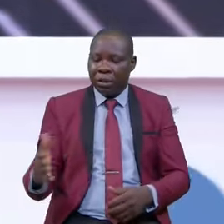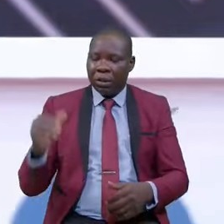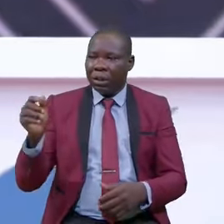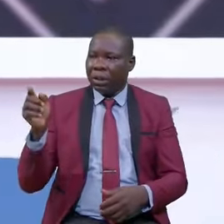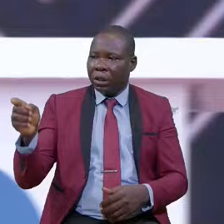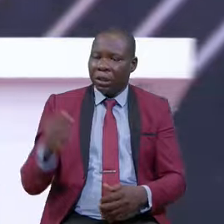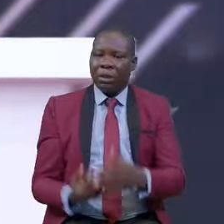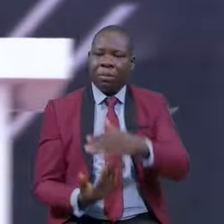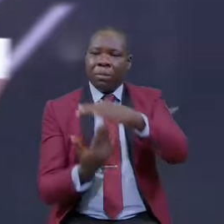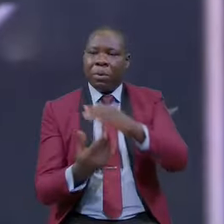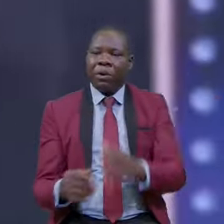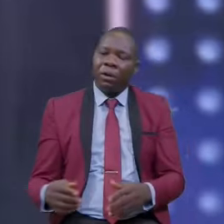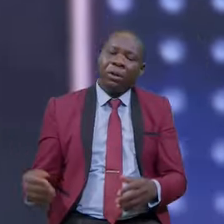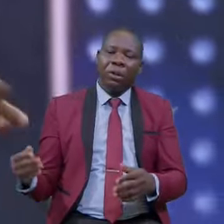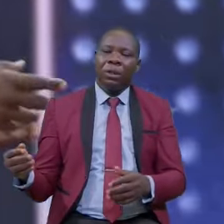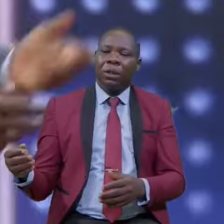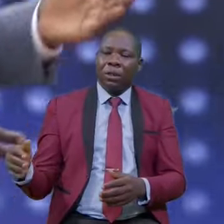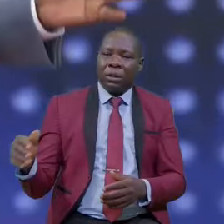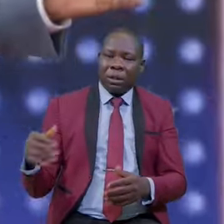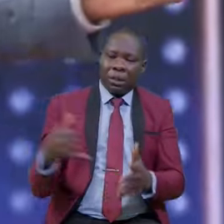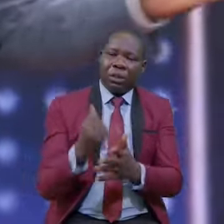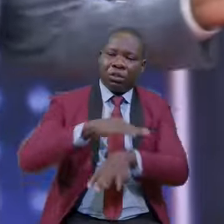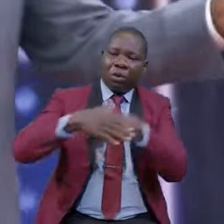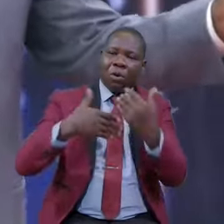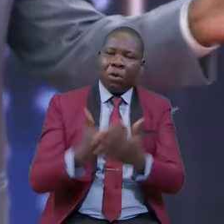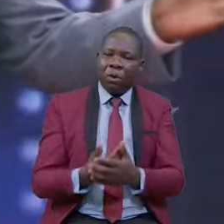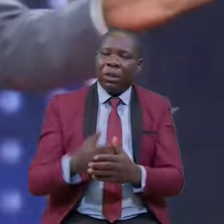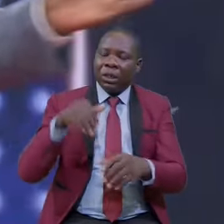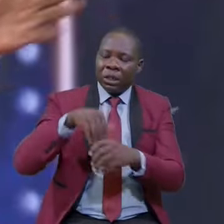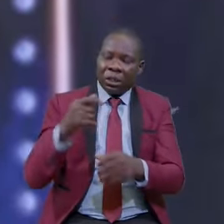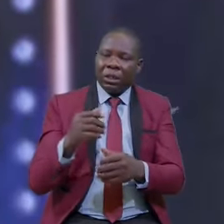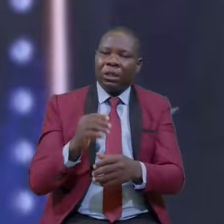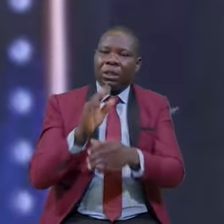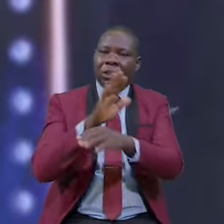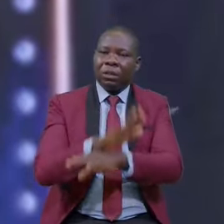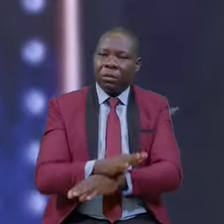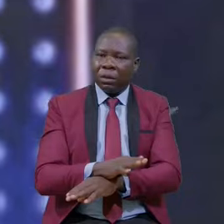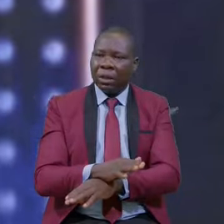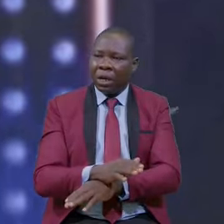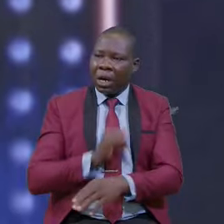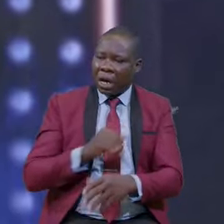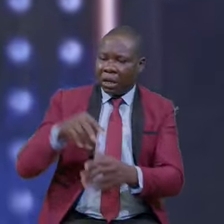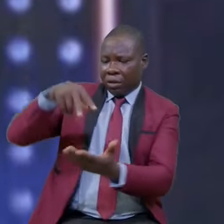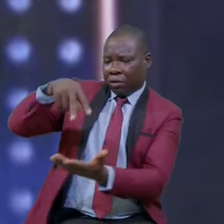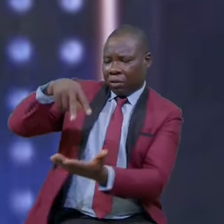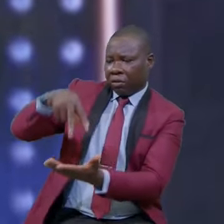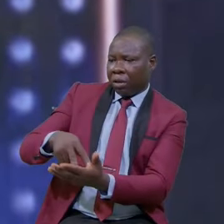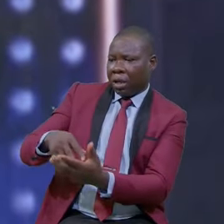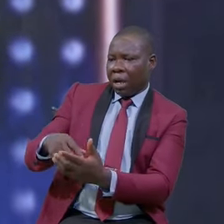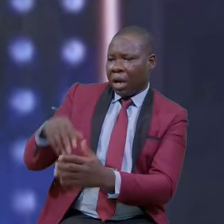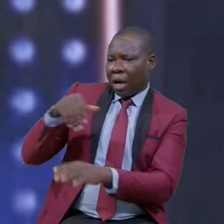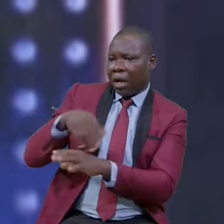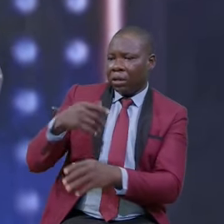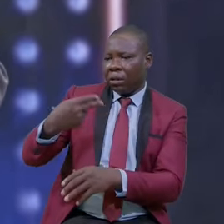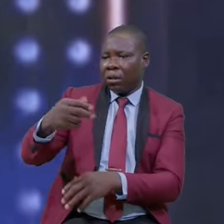Maintenant, et quand j'ai fini la prédication le soir, j'étais debout et je cherchais cet homme. Et il est